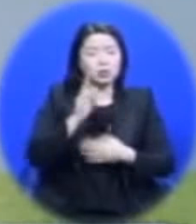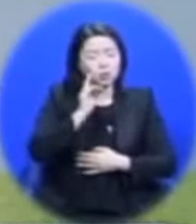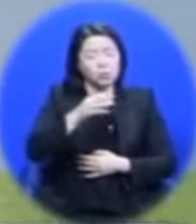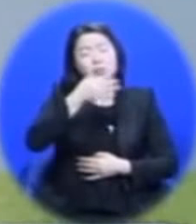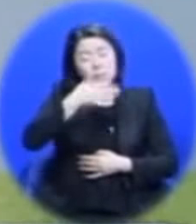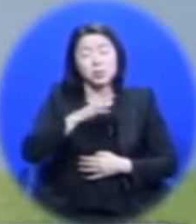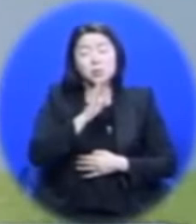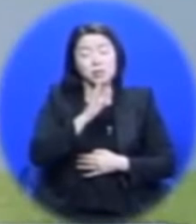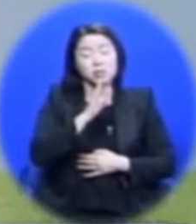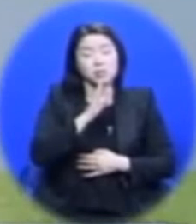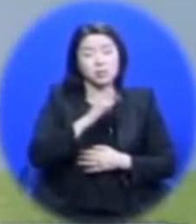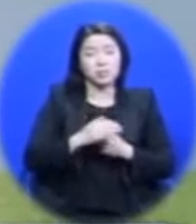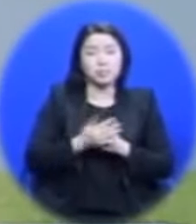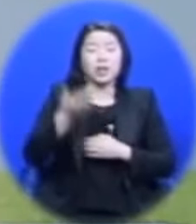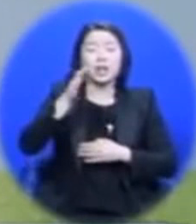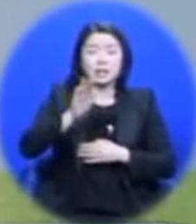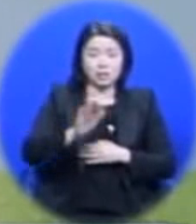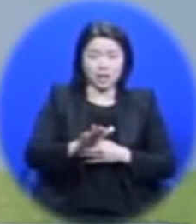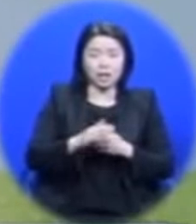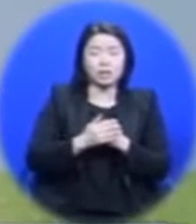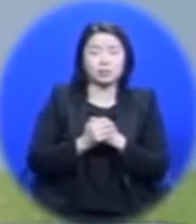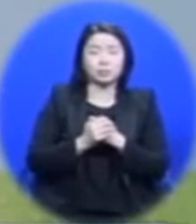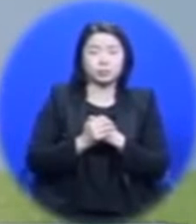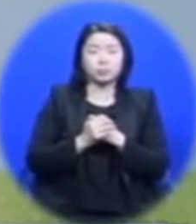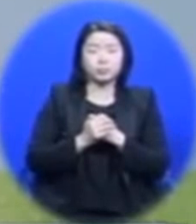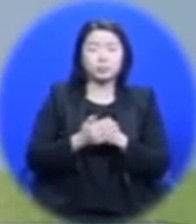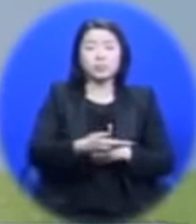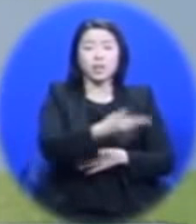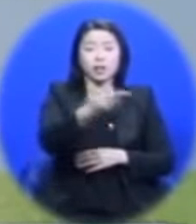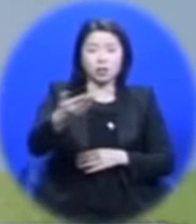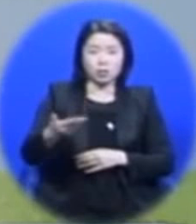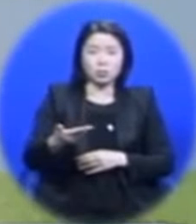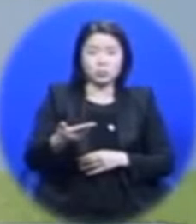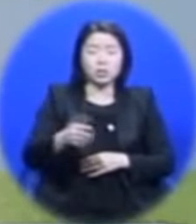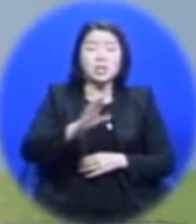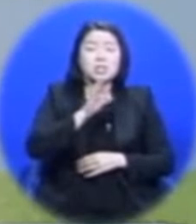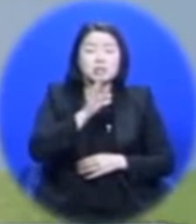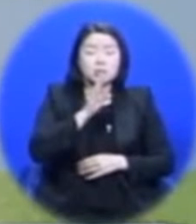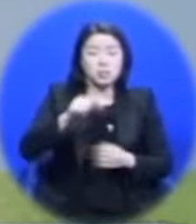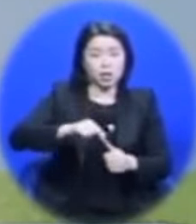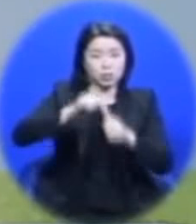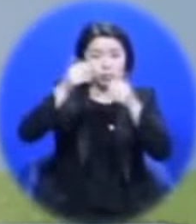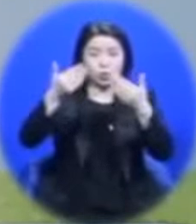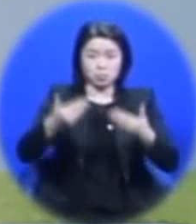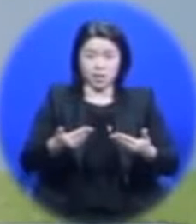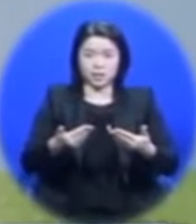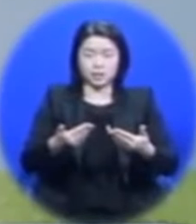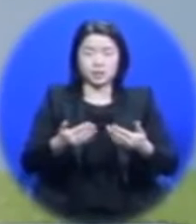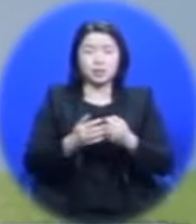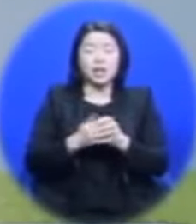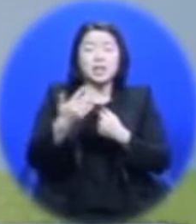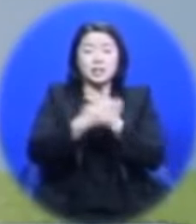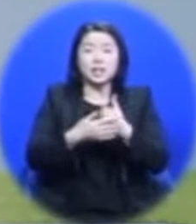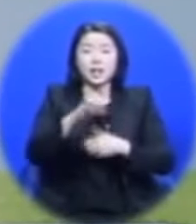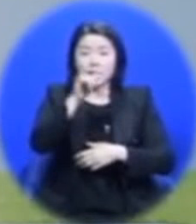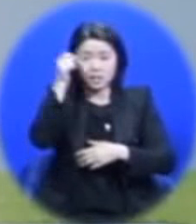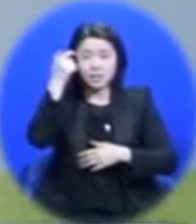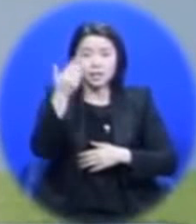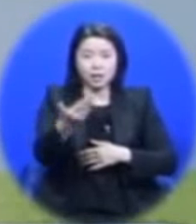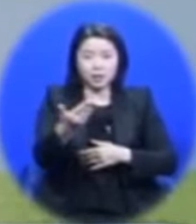힘들죠. 그러나 여러분 정말 구원받은 은혜가